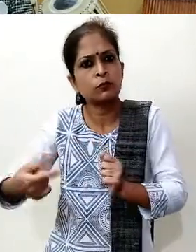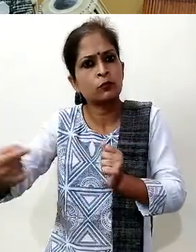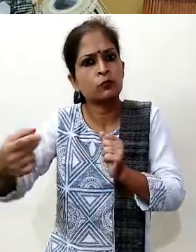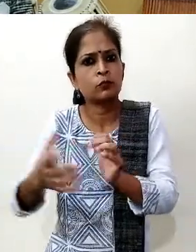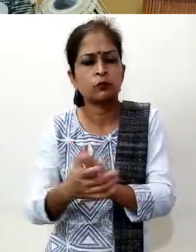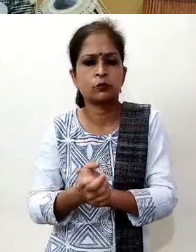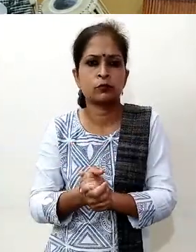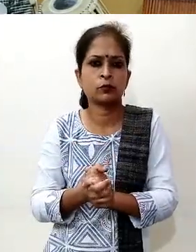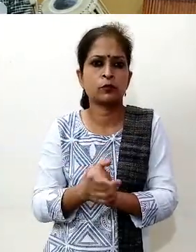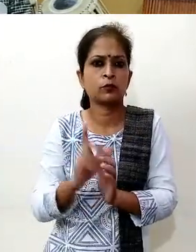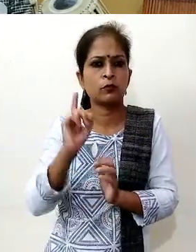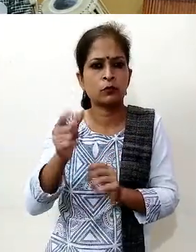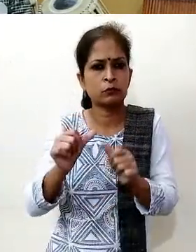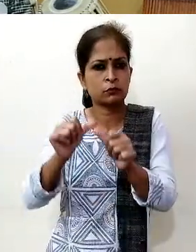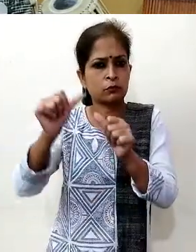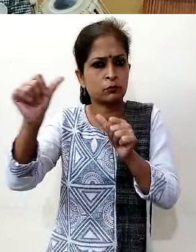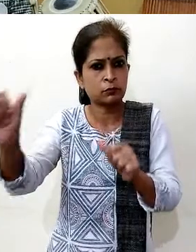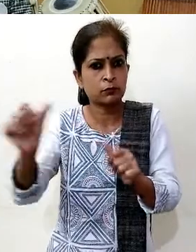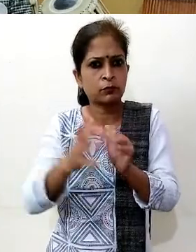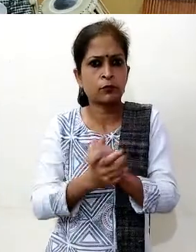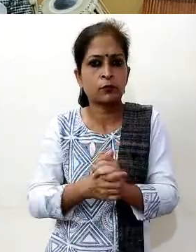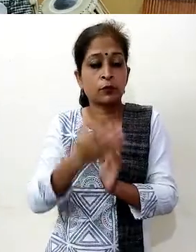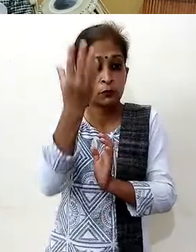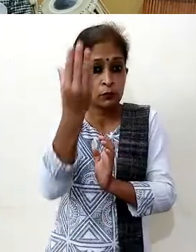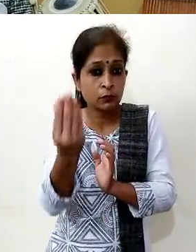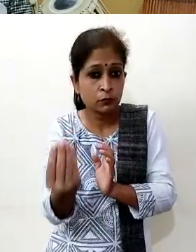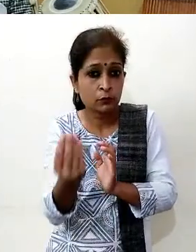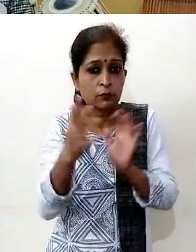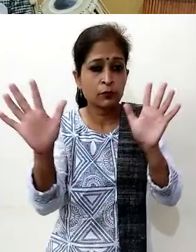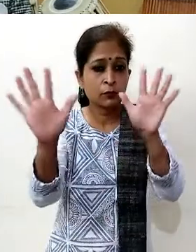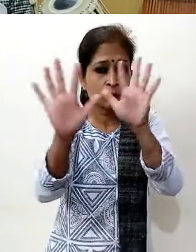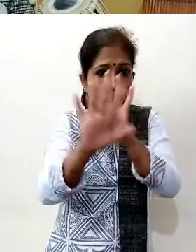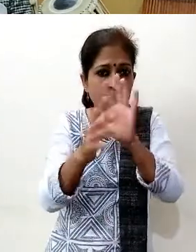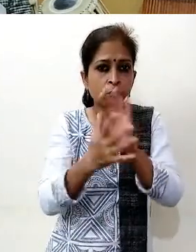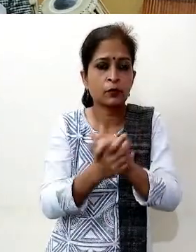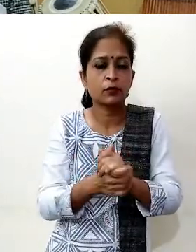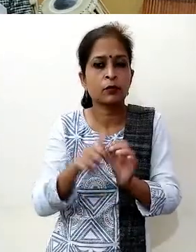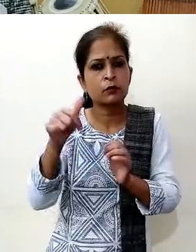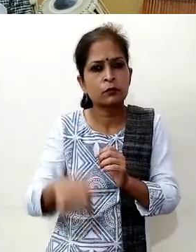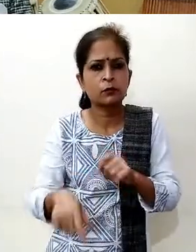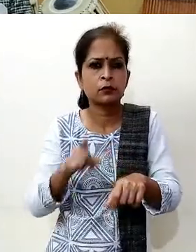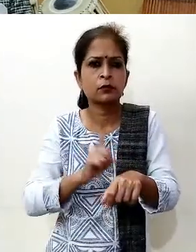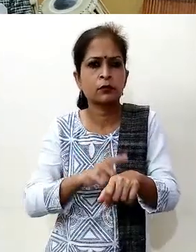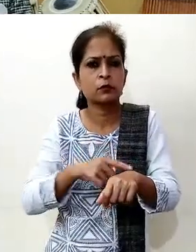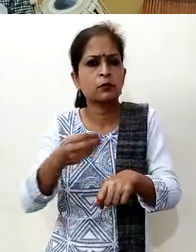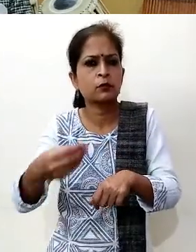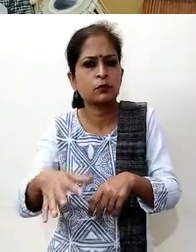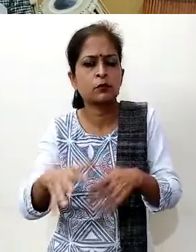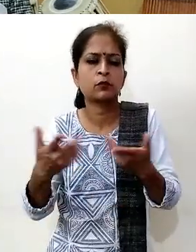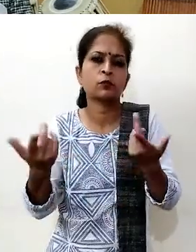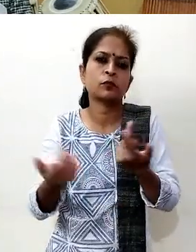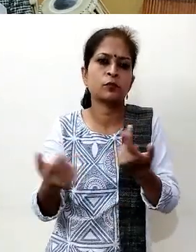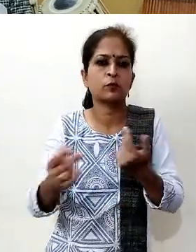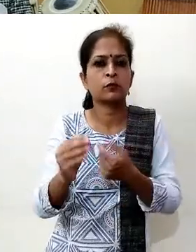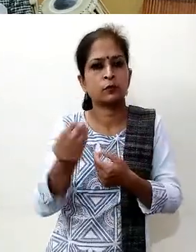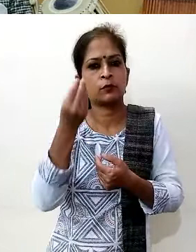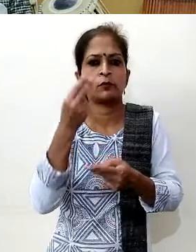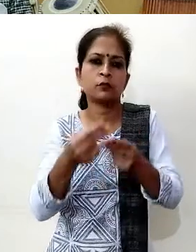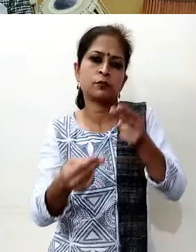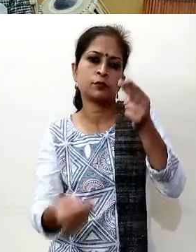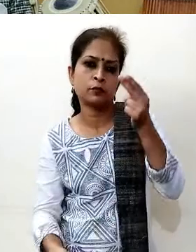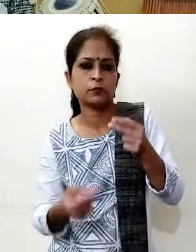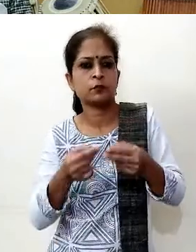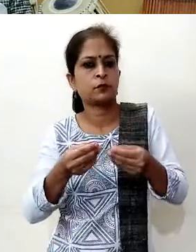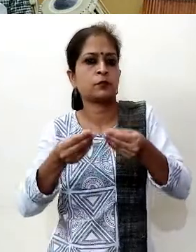लेकिन रास्ता लंबा है, रात घनी है, समय काटने के लिए मैं तुम्हें एक कहानी सुनाता हूं, पर ध्यान रखना,